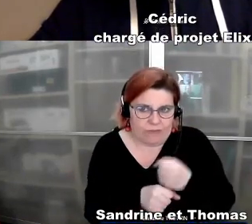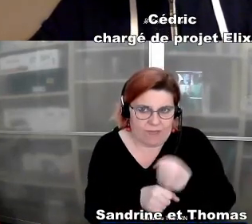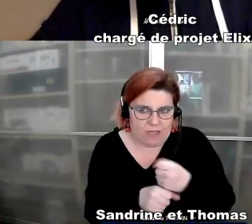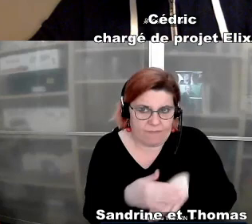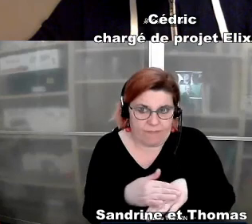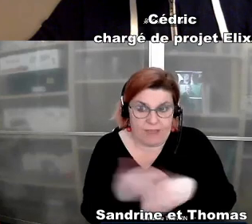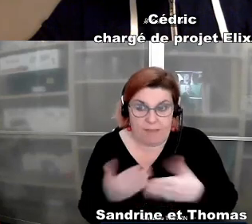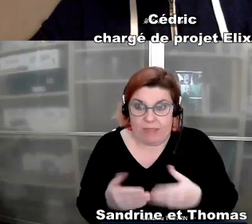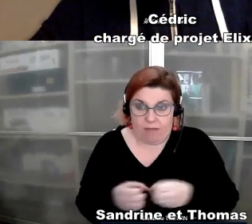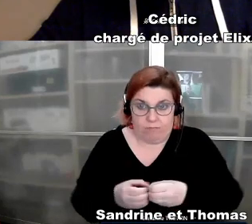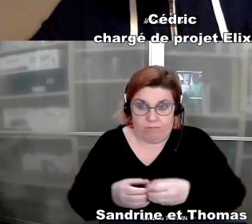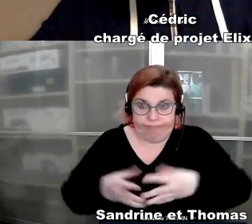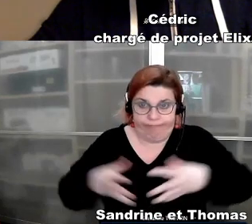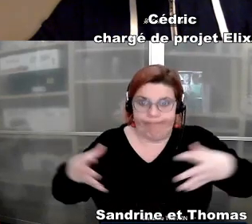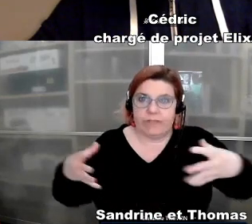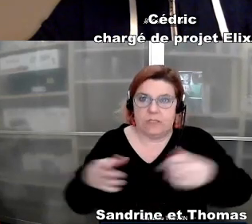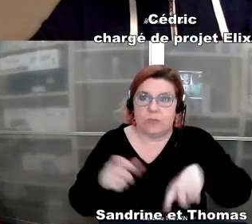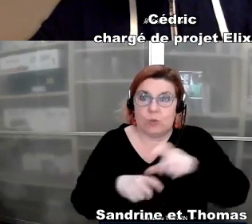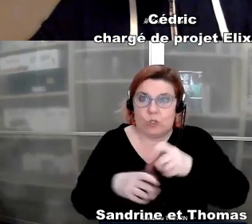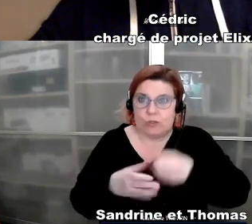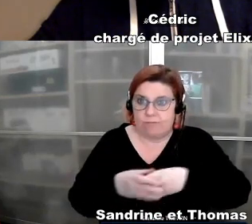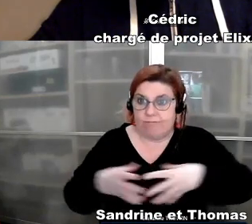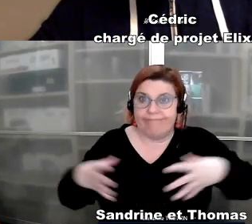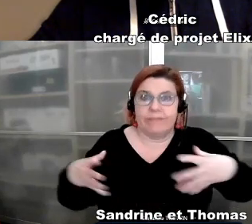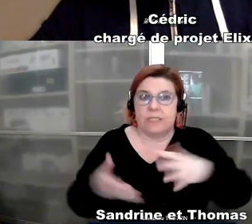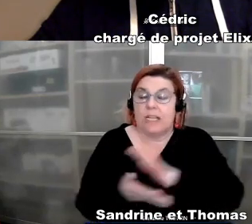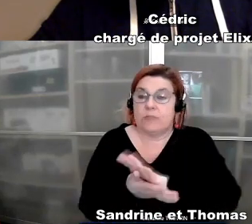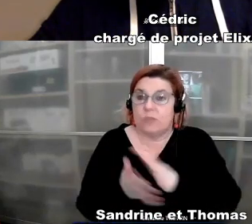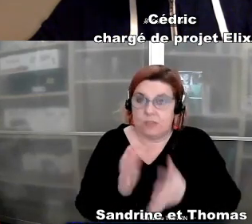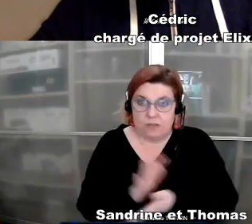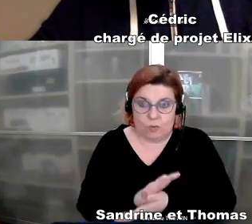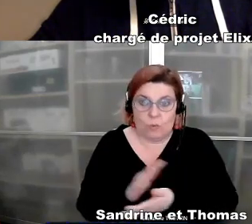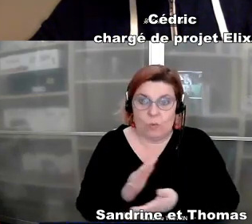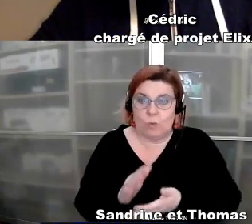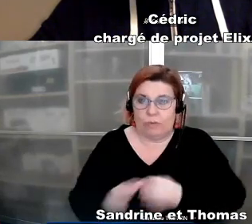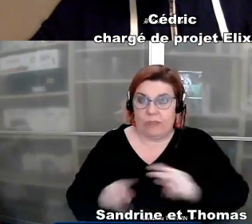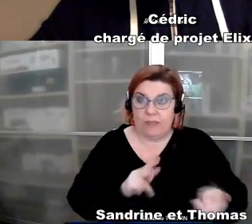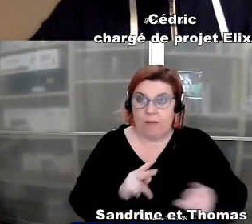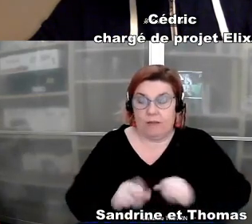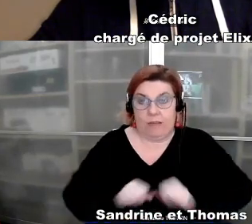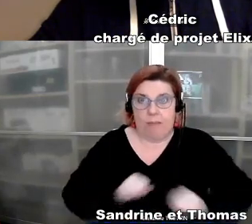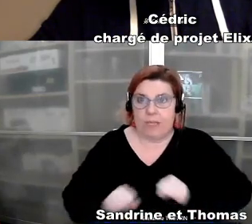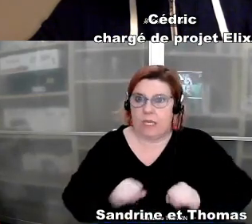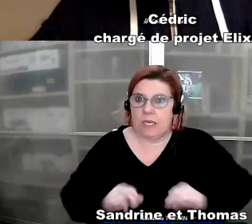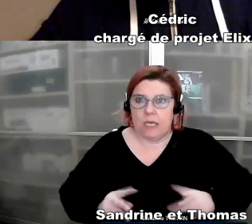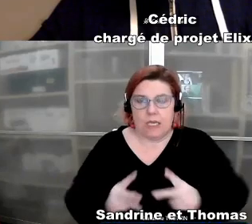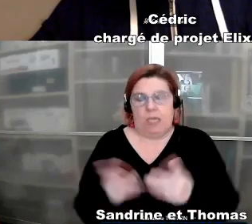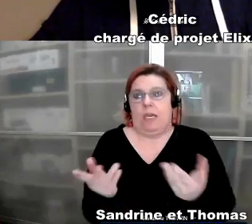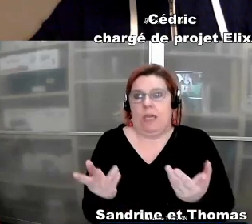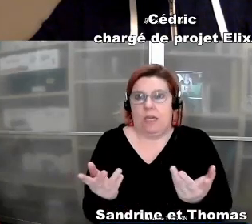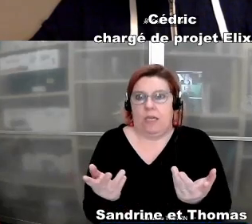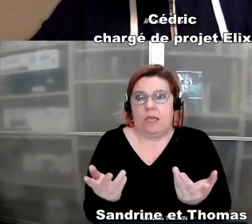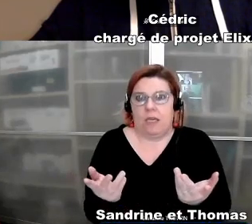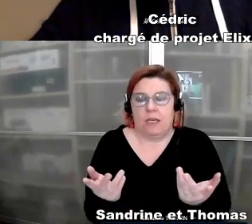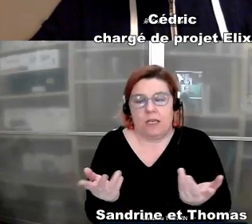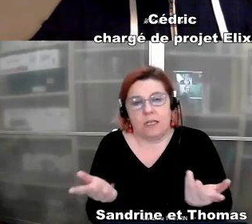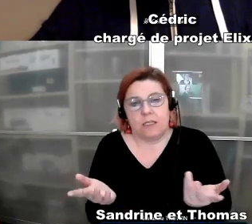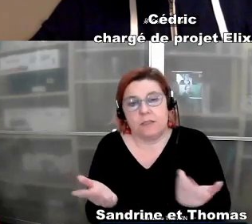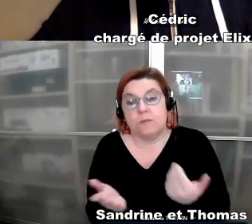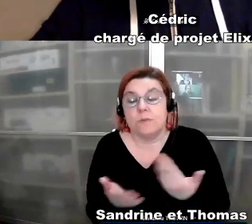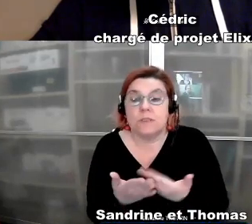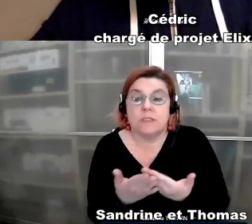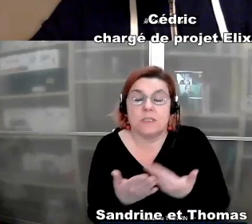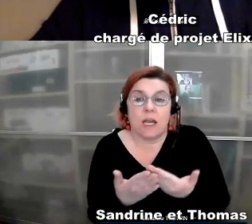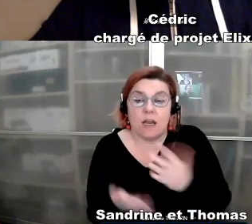on est en pleine croissance. En fait, Signe de Sens, c'est une association qui est super dynamique. Donc l'objectif